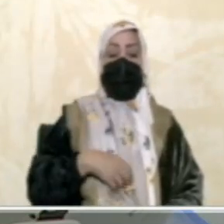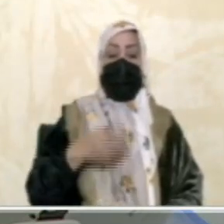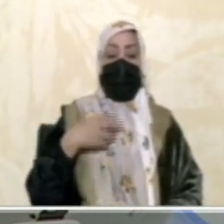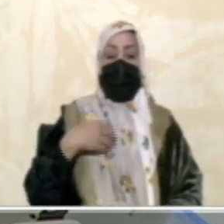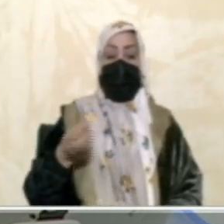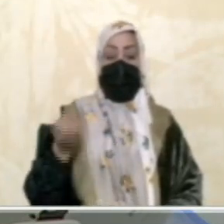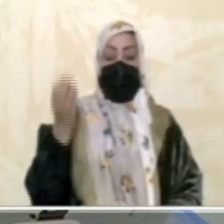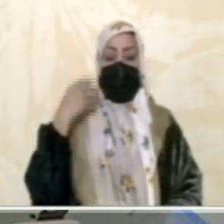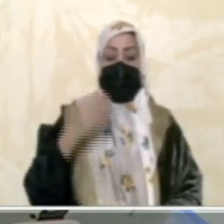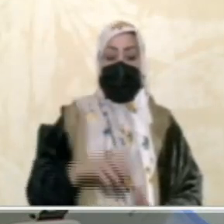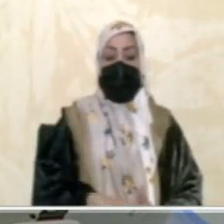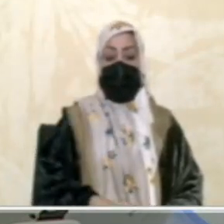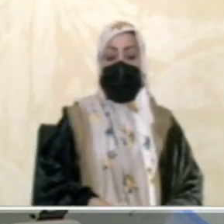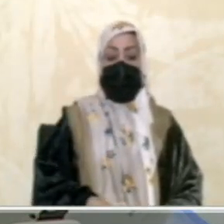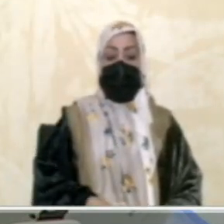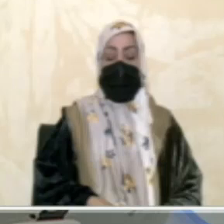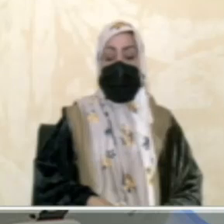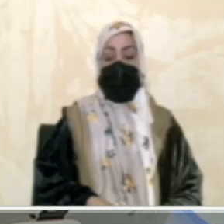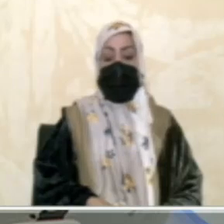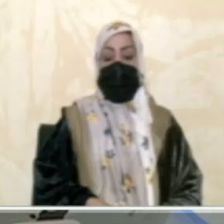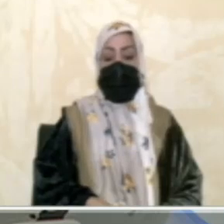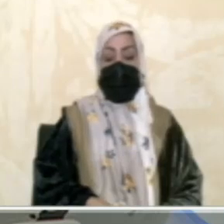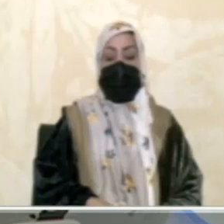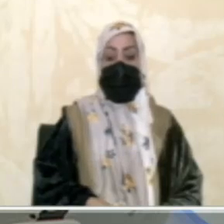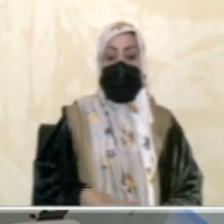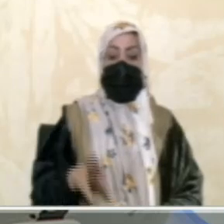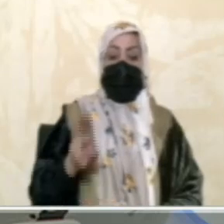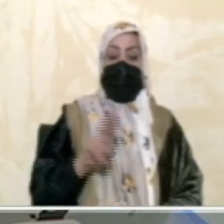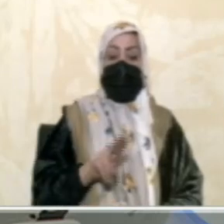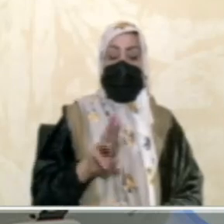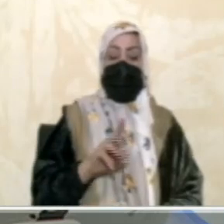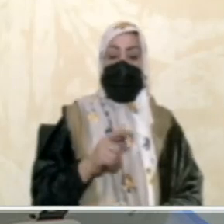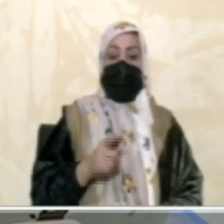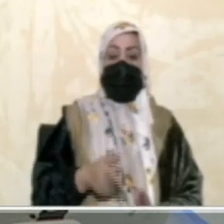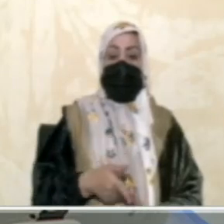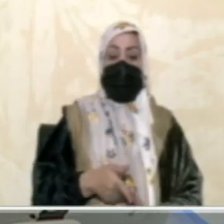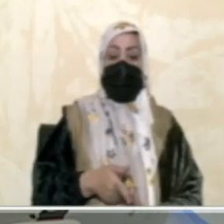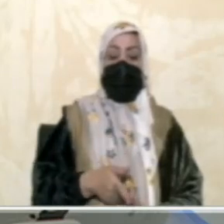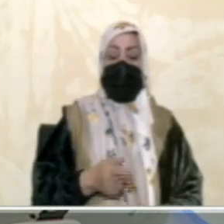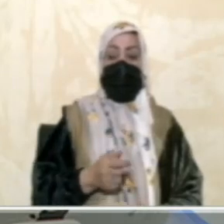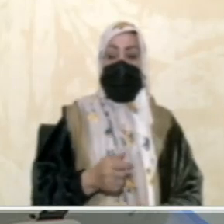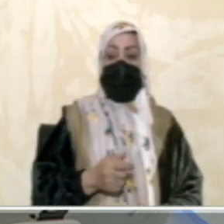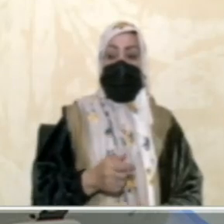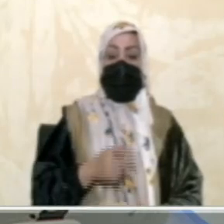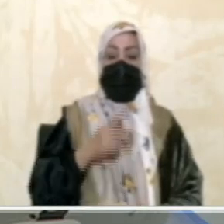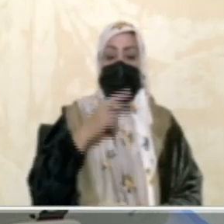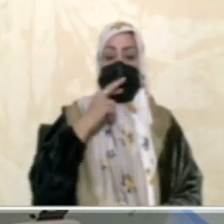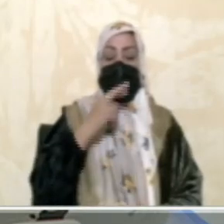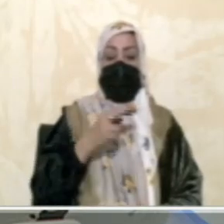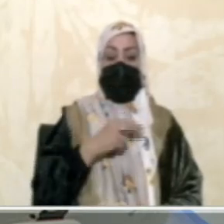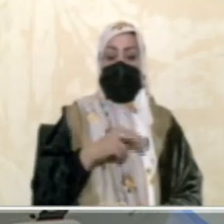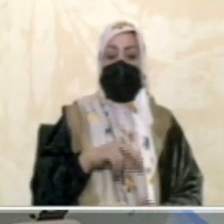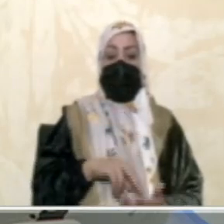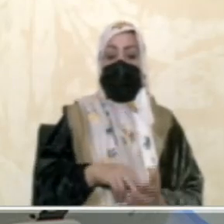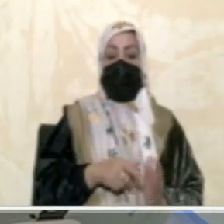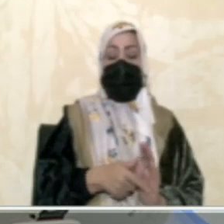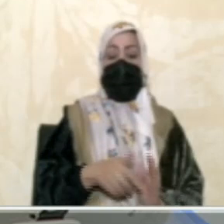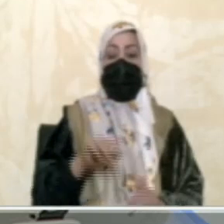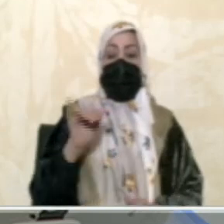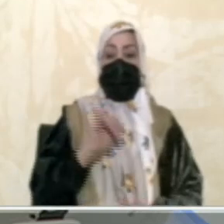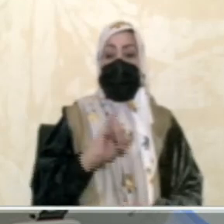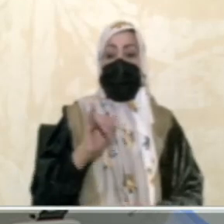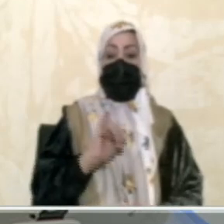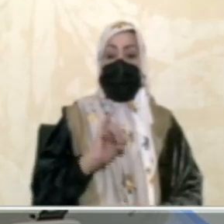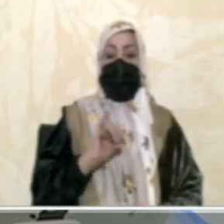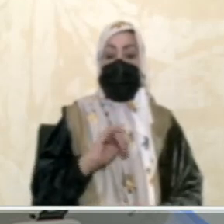السؤال الثاني لامه الله تكلمت عليه مساله مهمه قضيه تسويه الصفوف قالت بعض